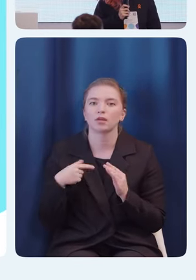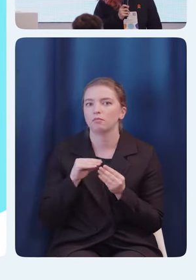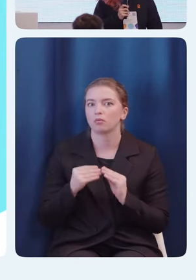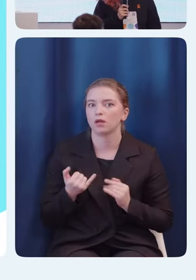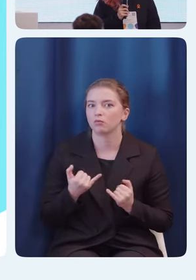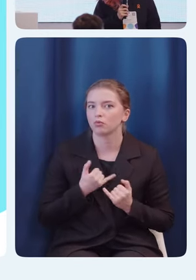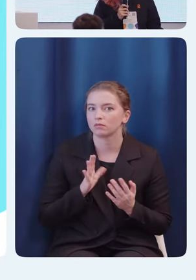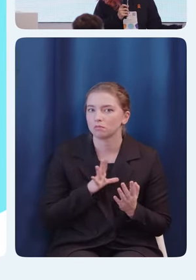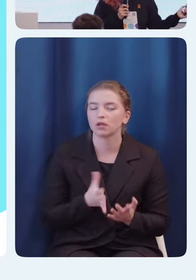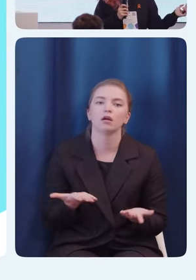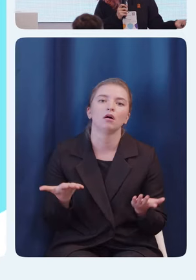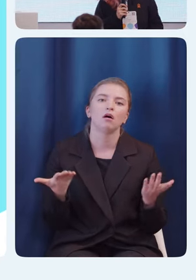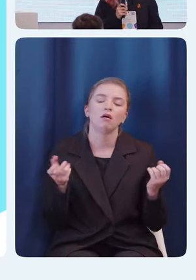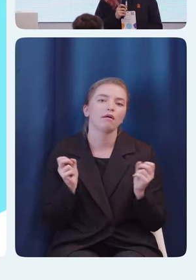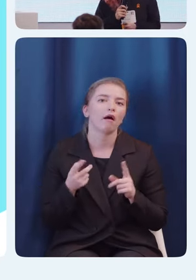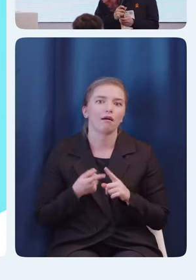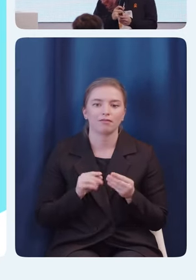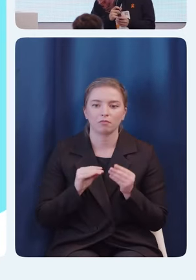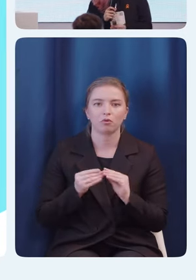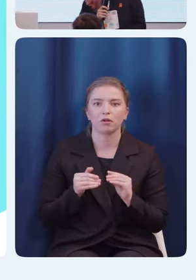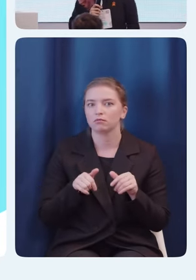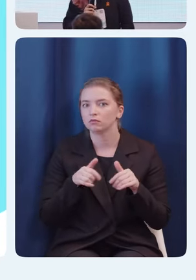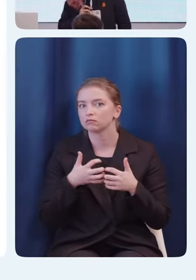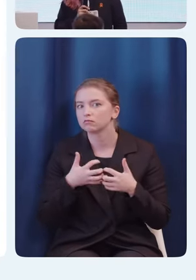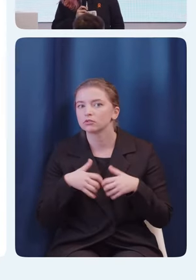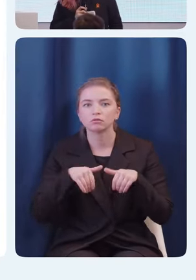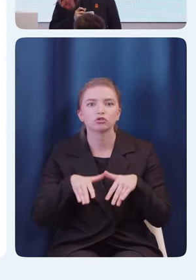и как мы решили эти проблемы.